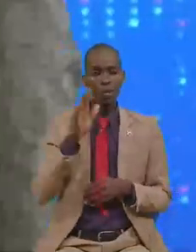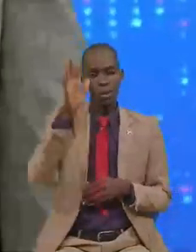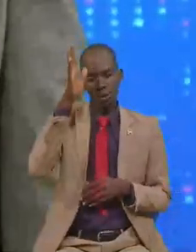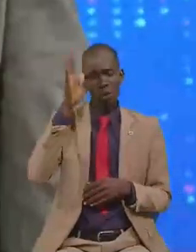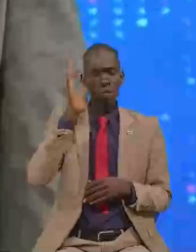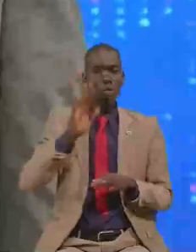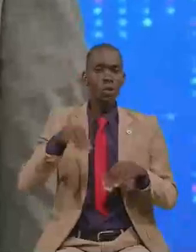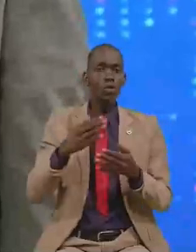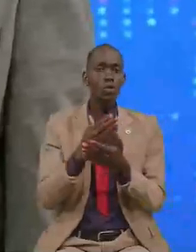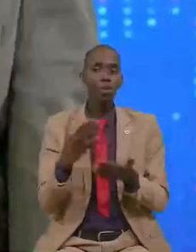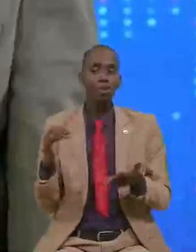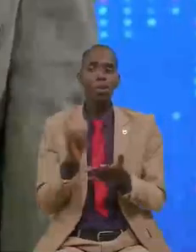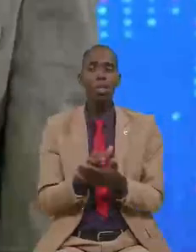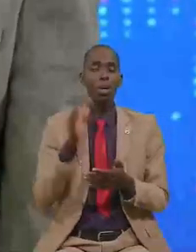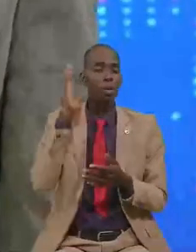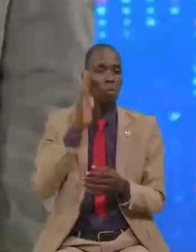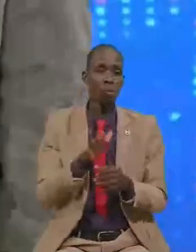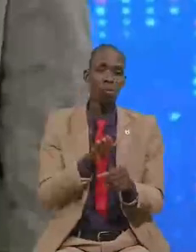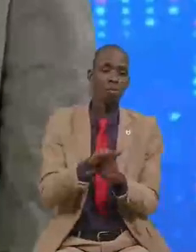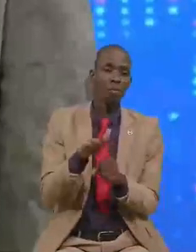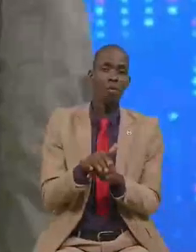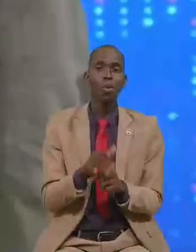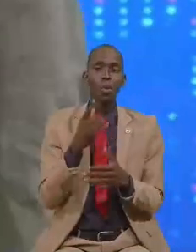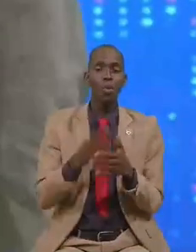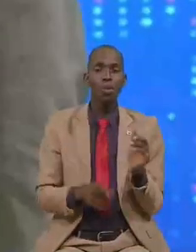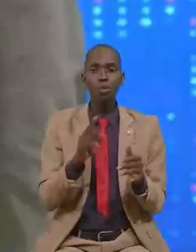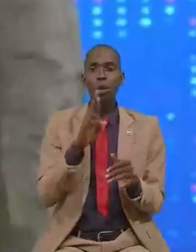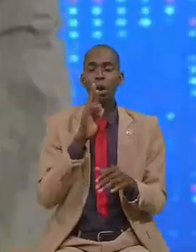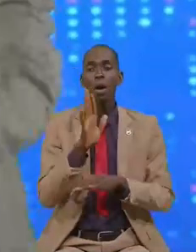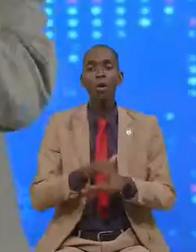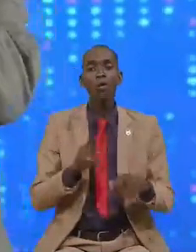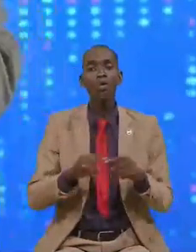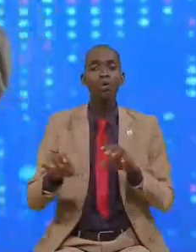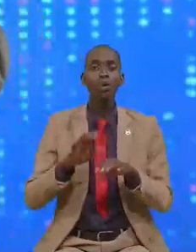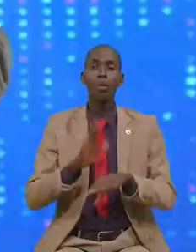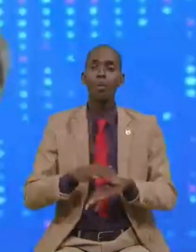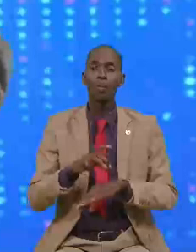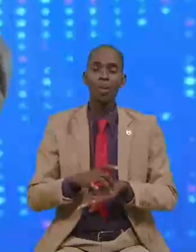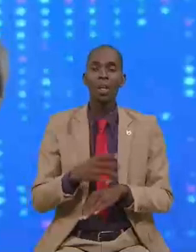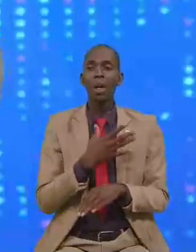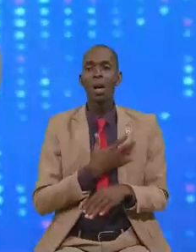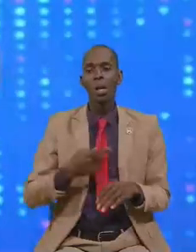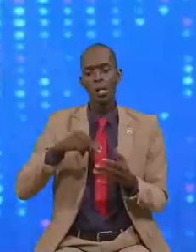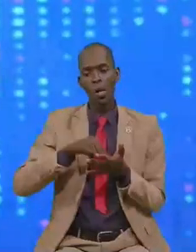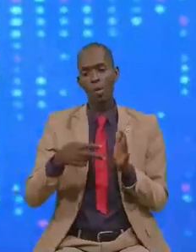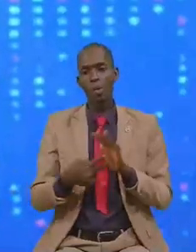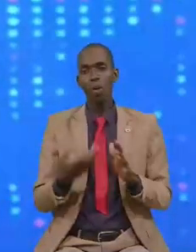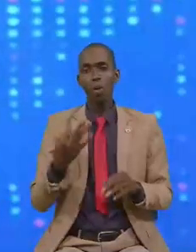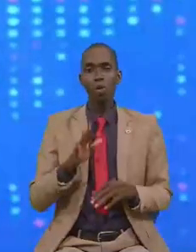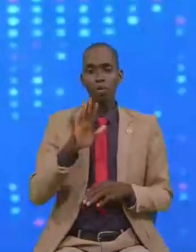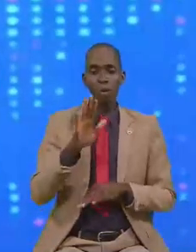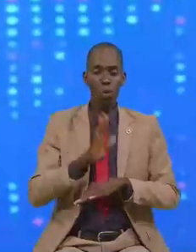chose qui va accomplir ce que tu as appelé à faire sur la terre. Et l'objectif de ta naissance sur la